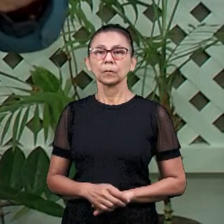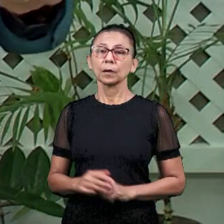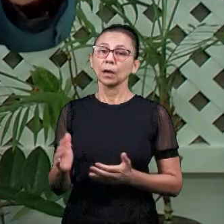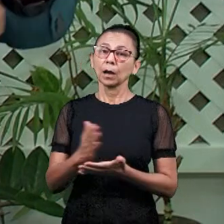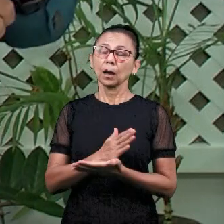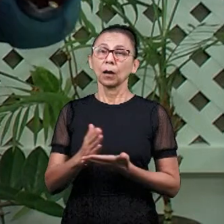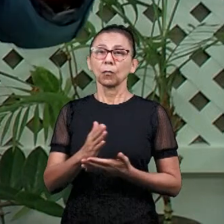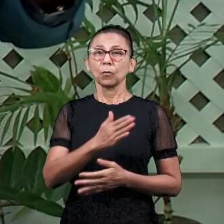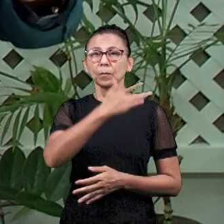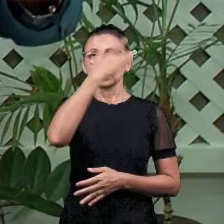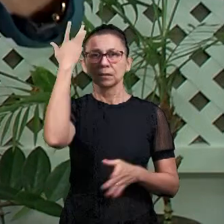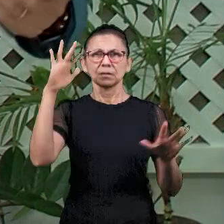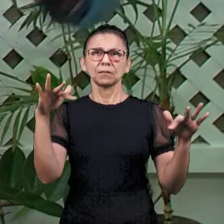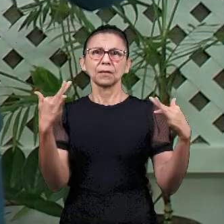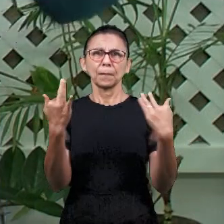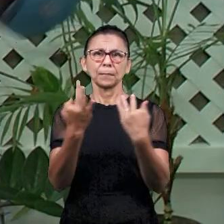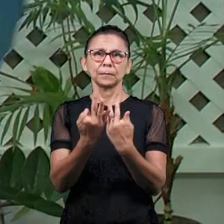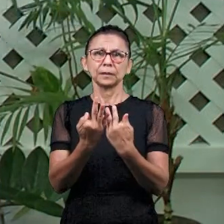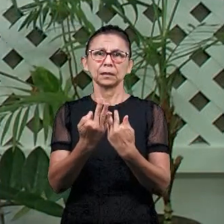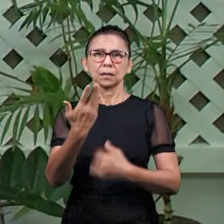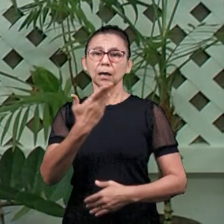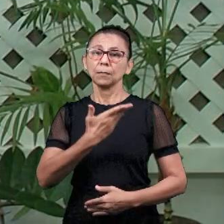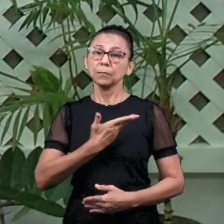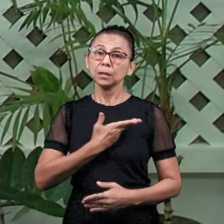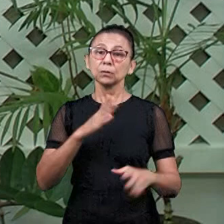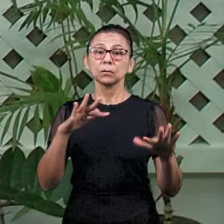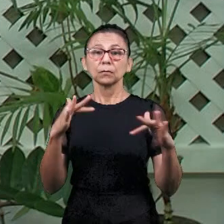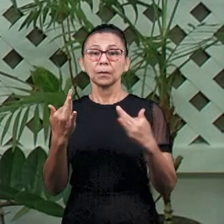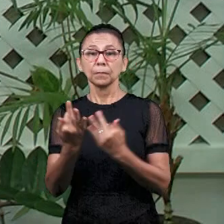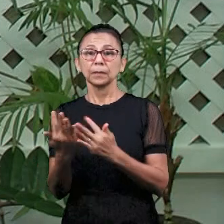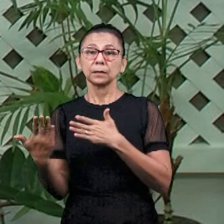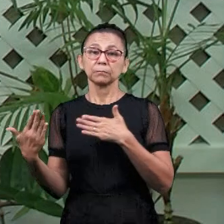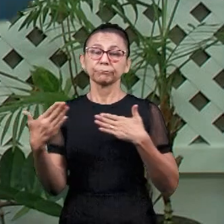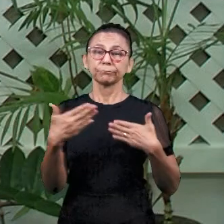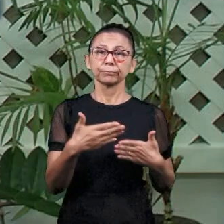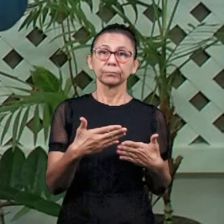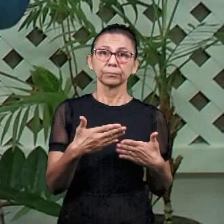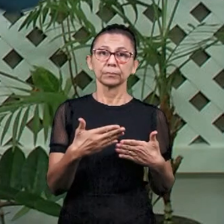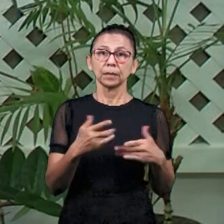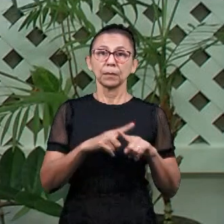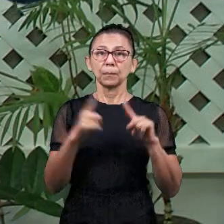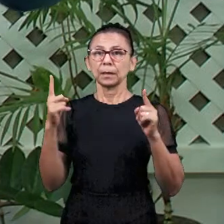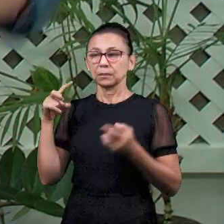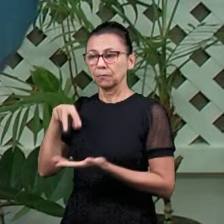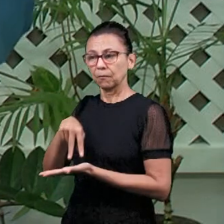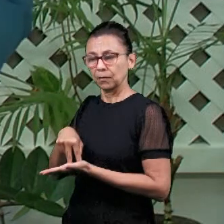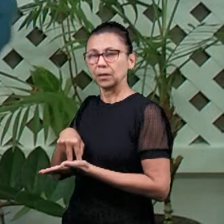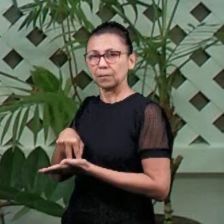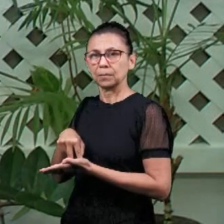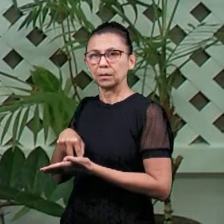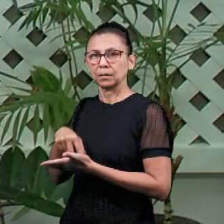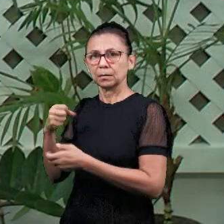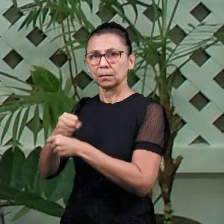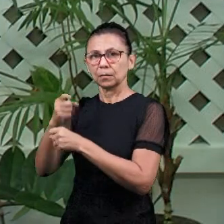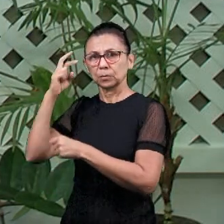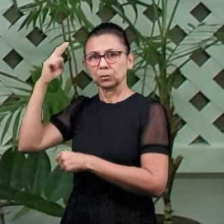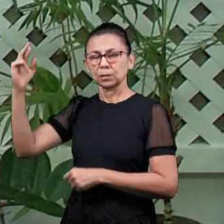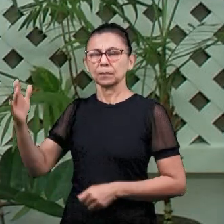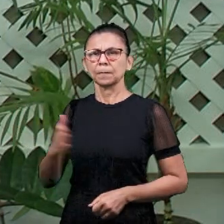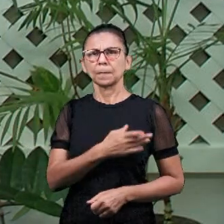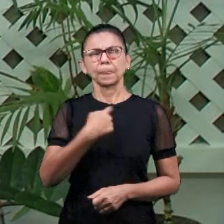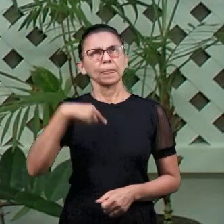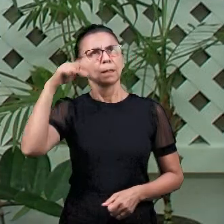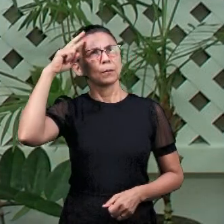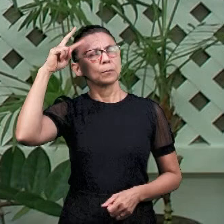personnes des connaissances, mais ils sont restés dans l'ordre. Je me rappelle d'un pasteur quand